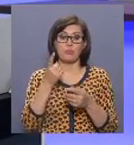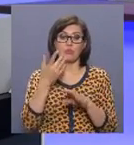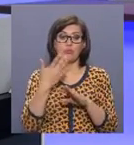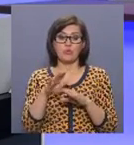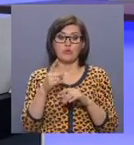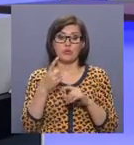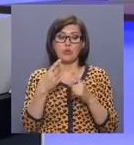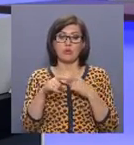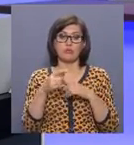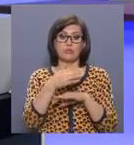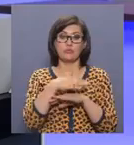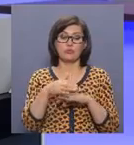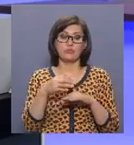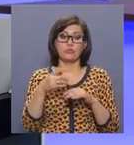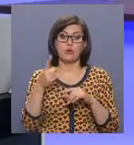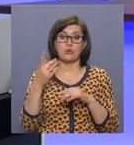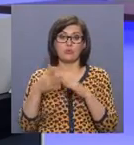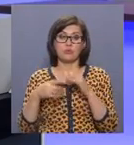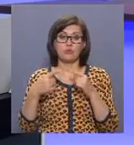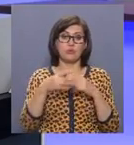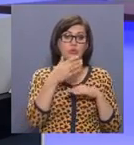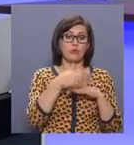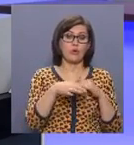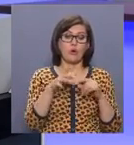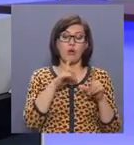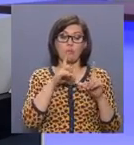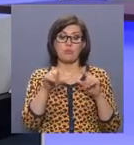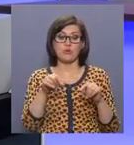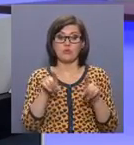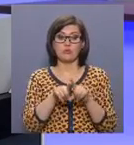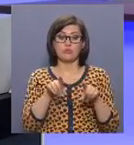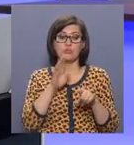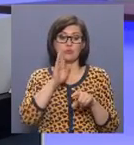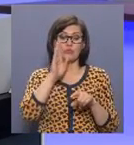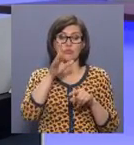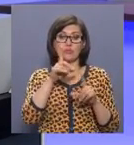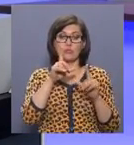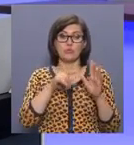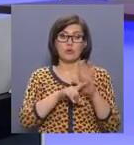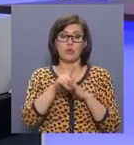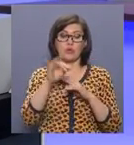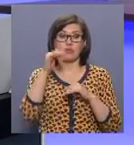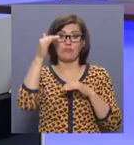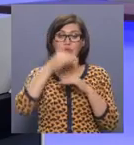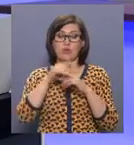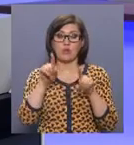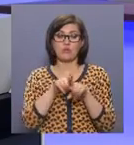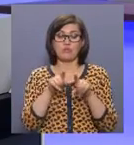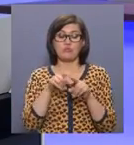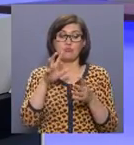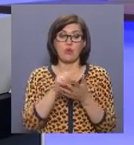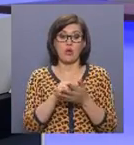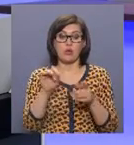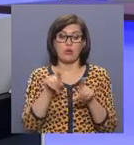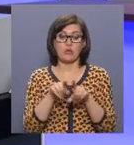бөлігінен екінші шетіне жету үшін жұрт таң сәріден жапа-тармаға жолға шығады. Дәл осы сценарий кешкеде орын алады. Шаһардың